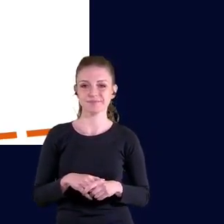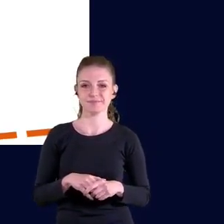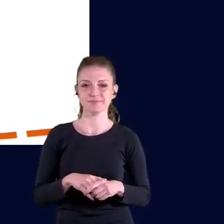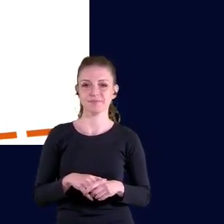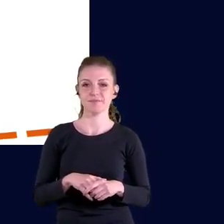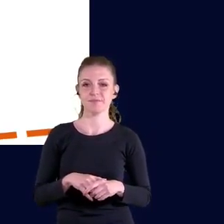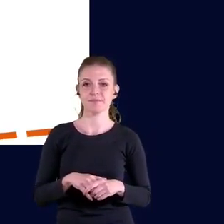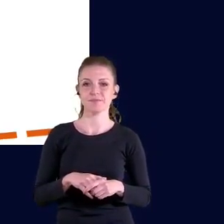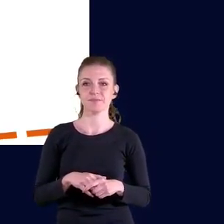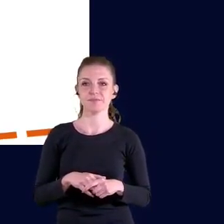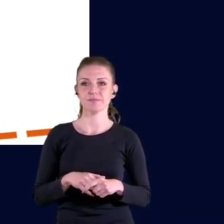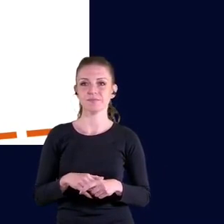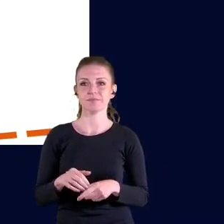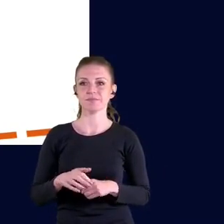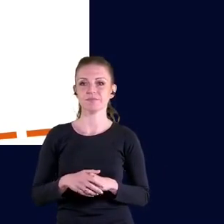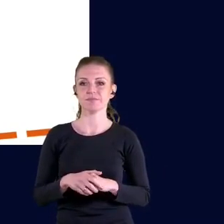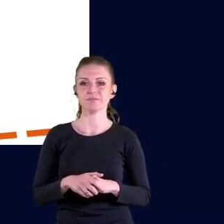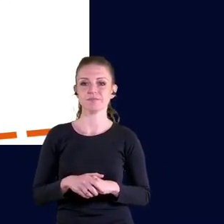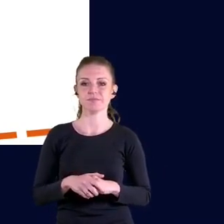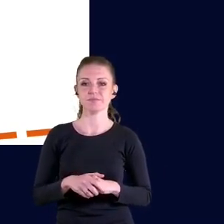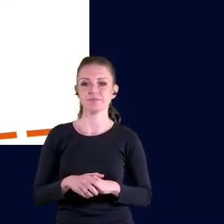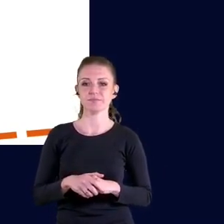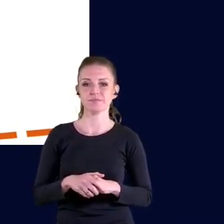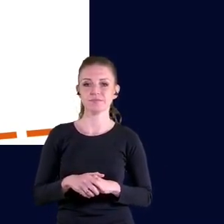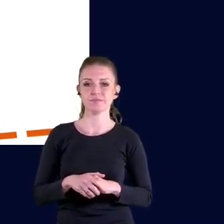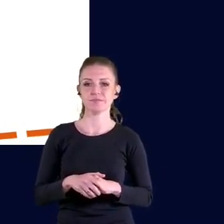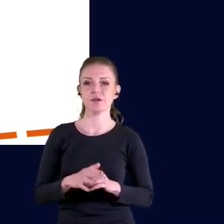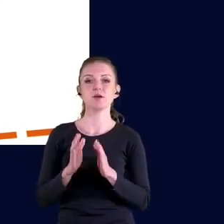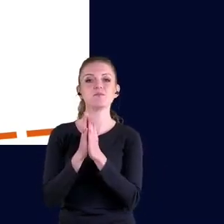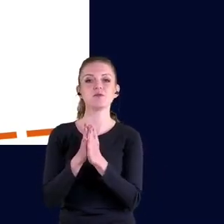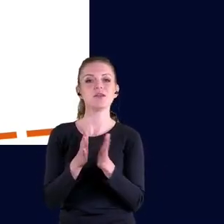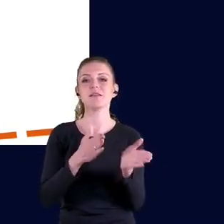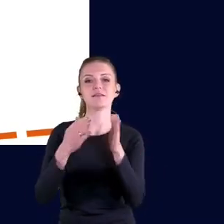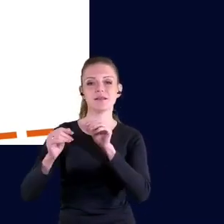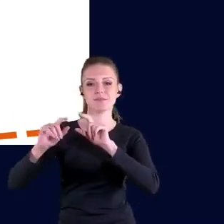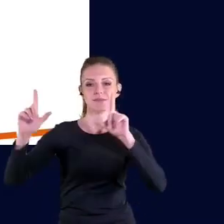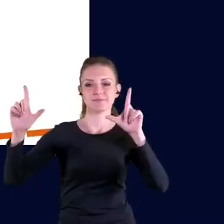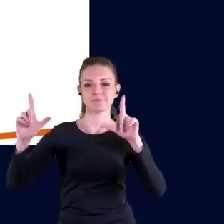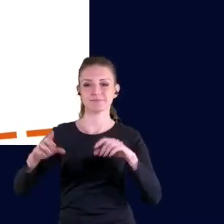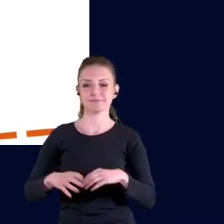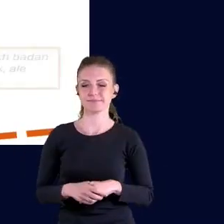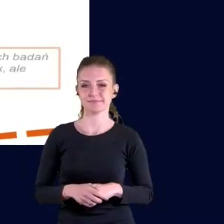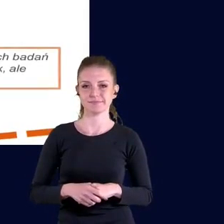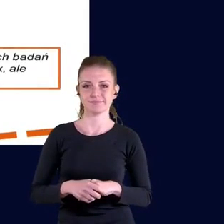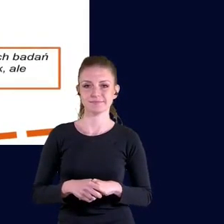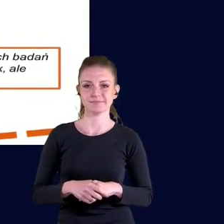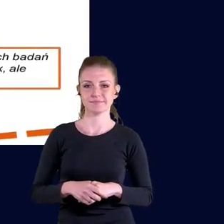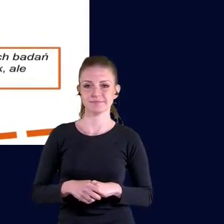będę mówić przy okazji omawiania każdego z nich oprócz Bardzo proszę o następny slajd